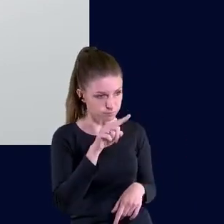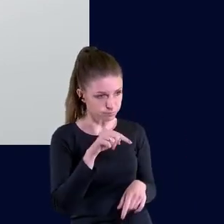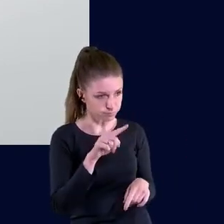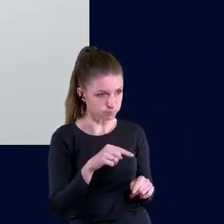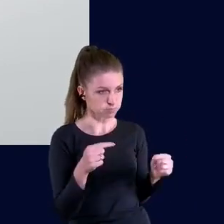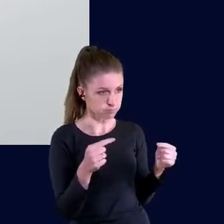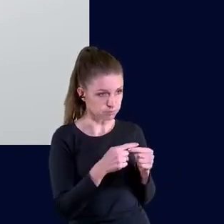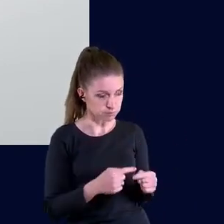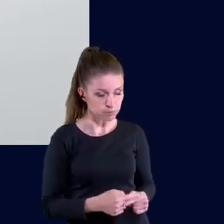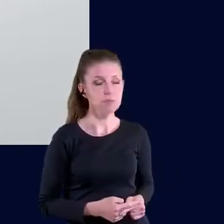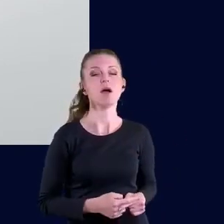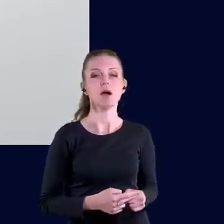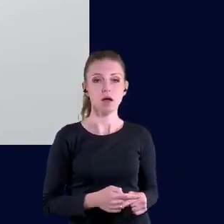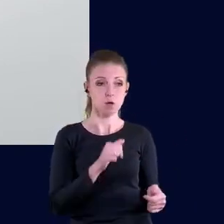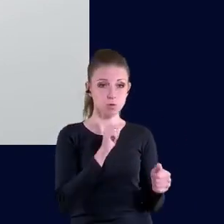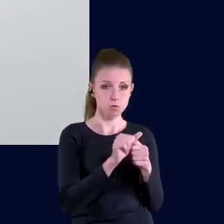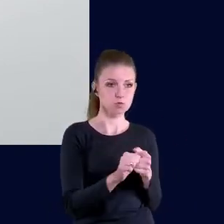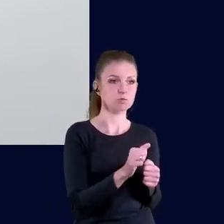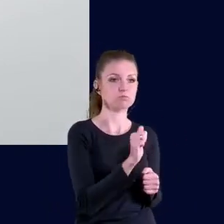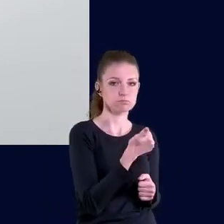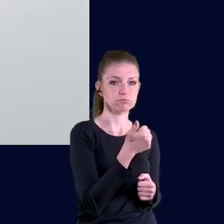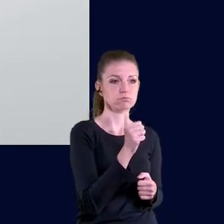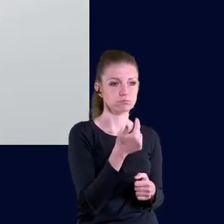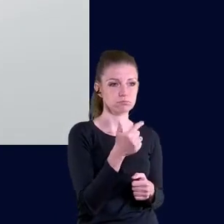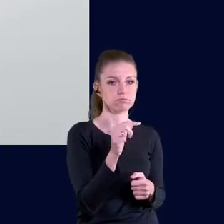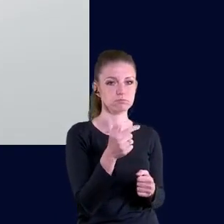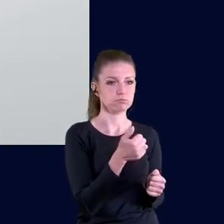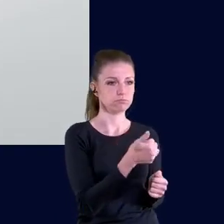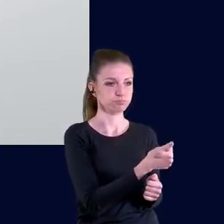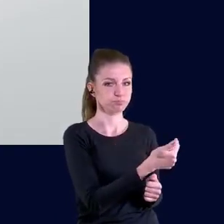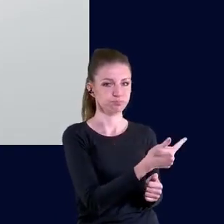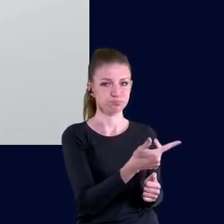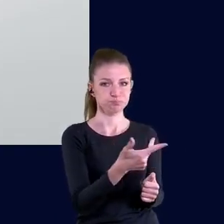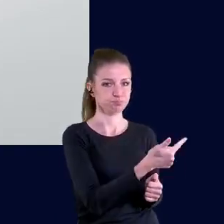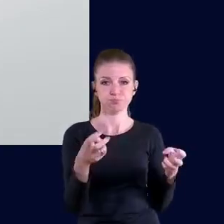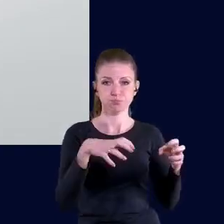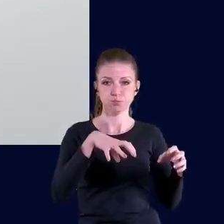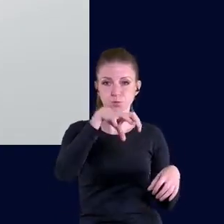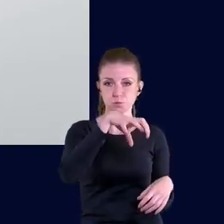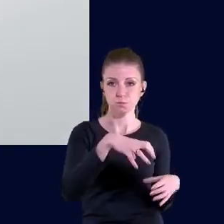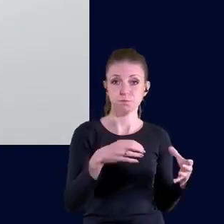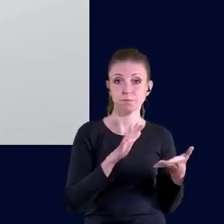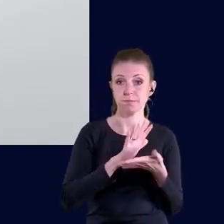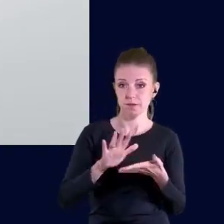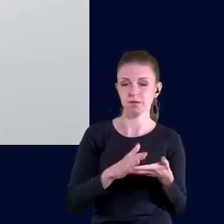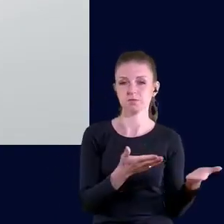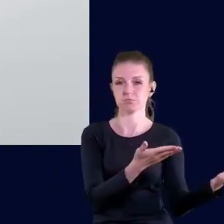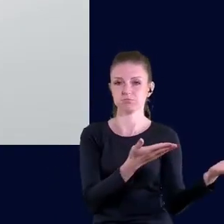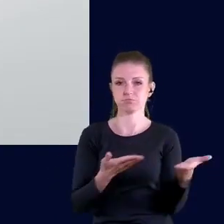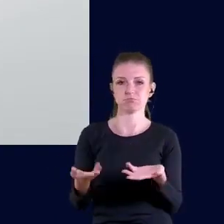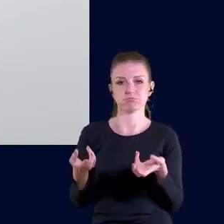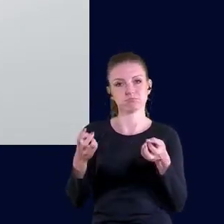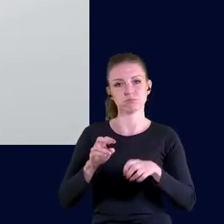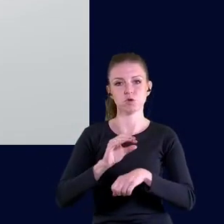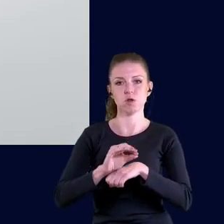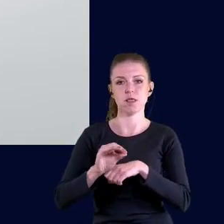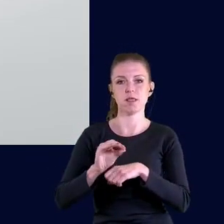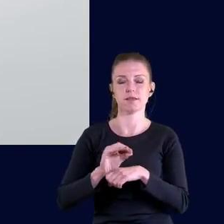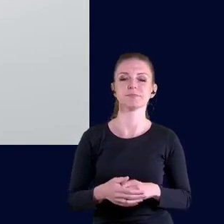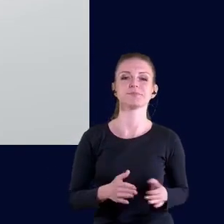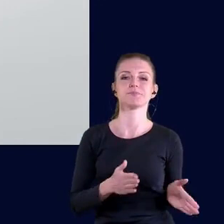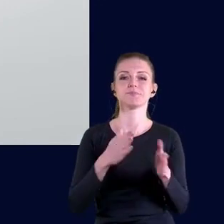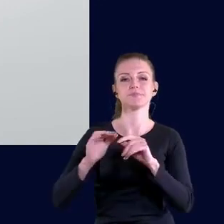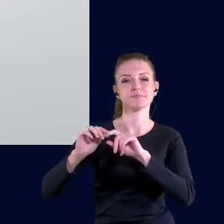potrzeb osób pracujących tutaj na Krakowskiej Akademii Poproszę o następny